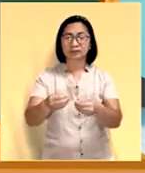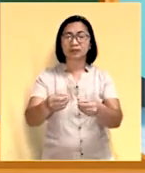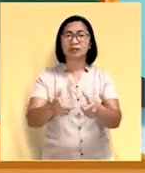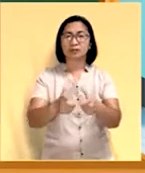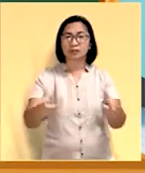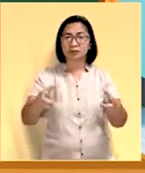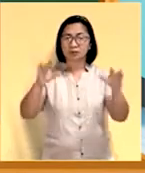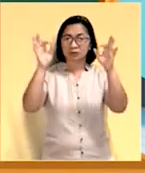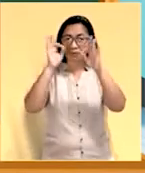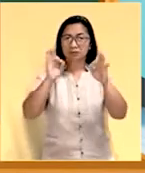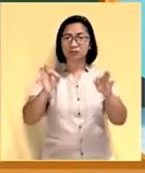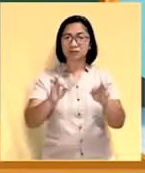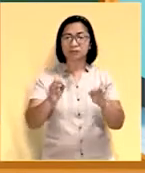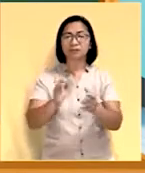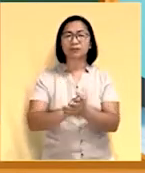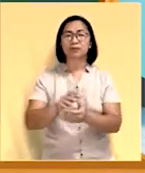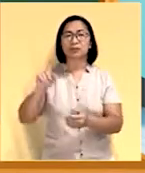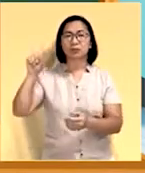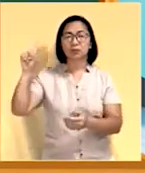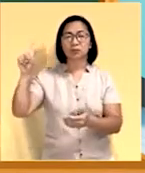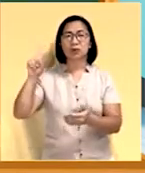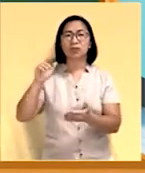ng